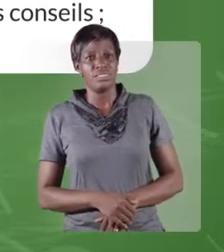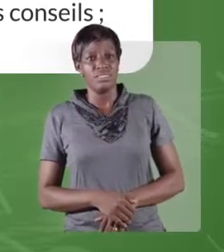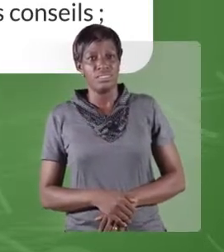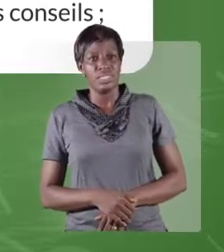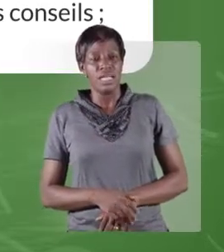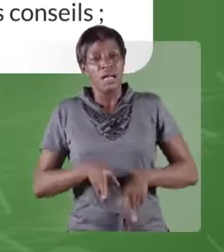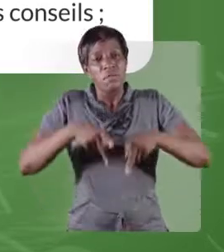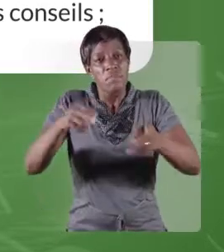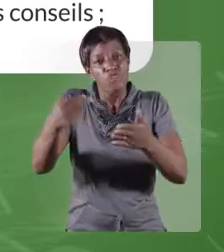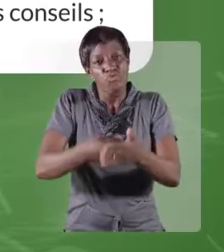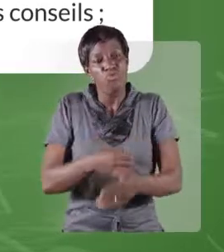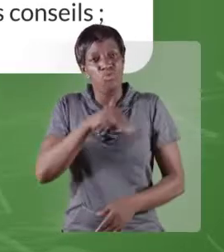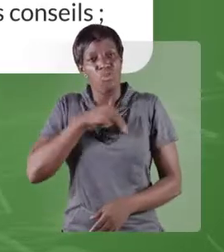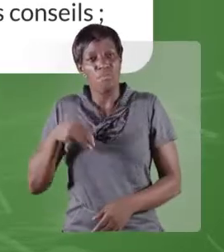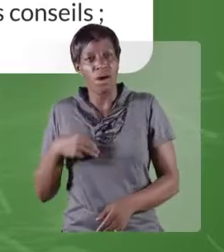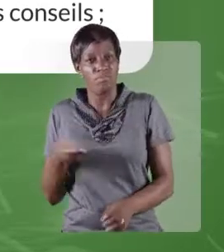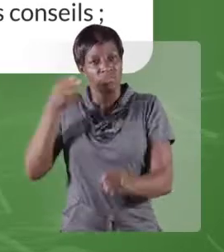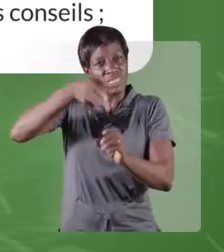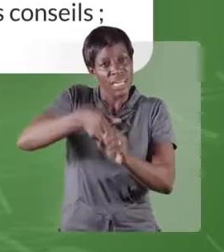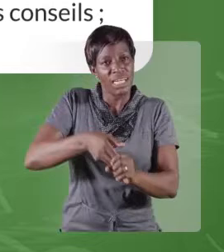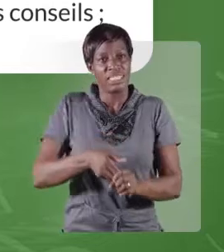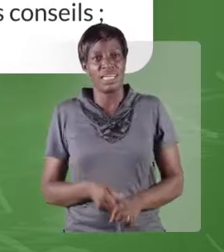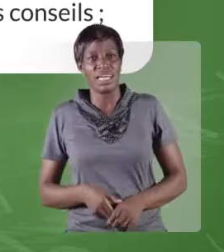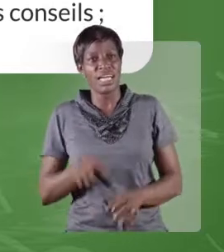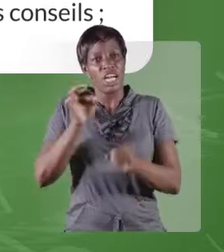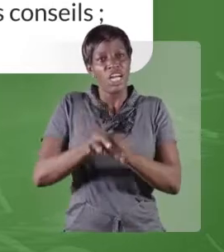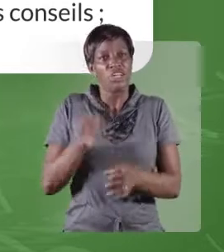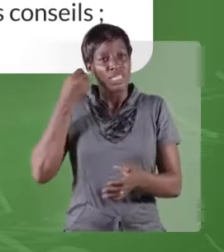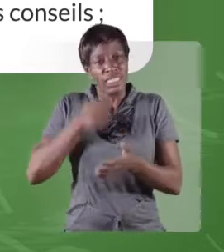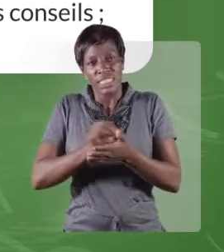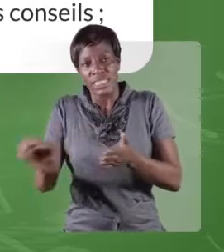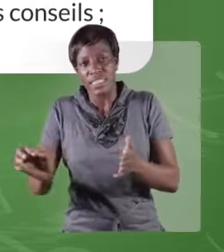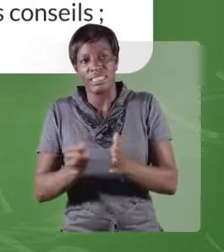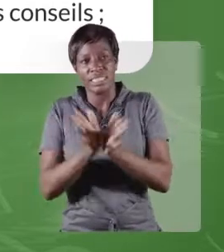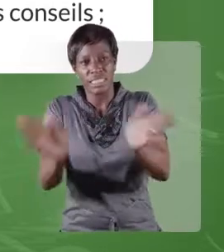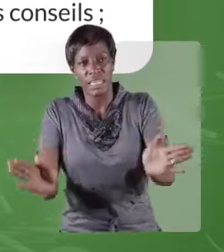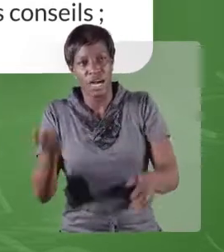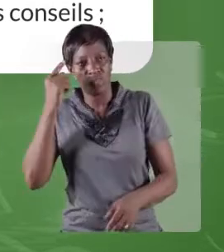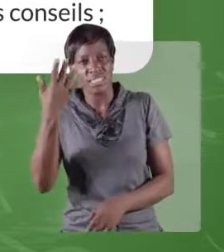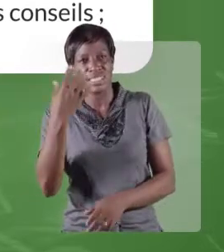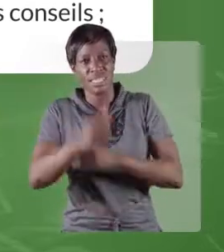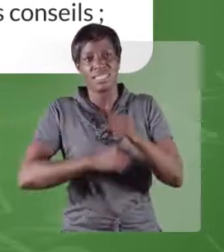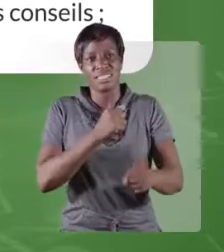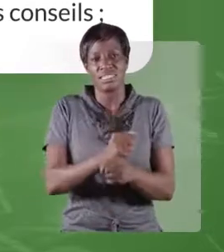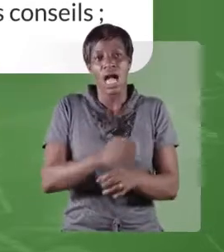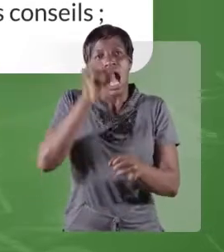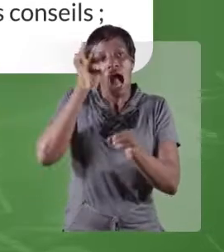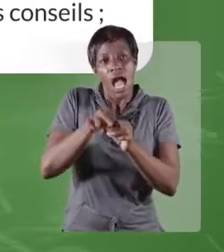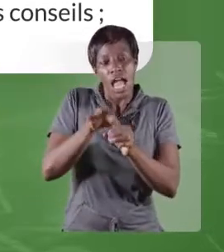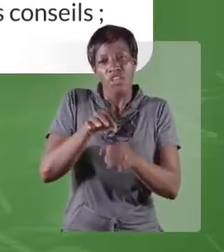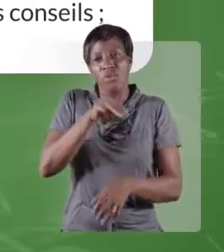l'élection du secrétaire général tous les 5 ans, l'élection des membres des différents